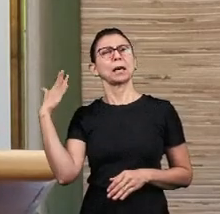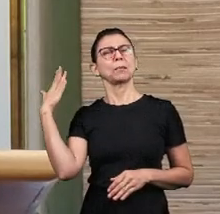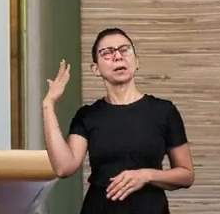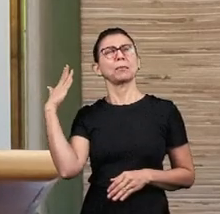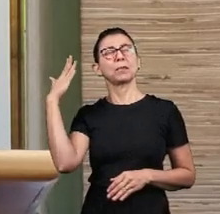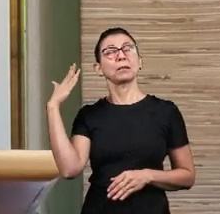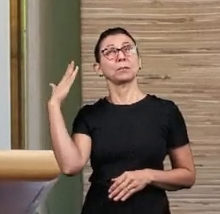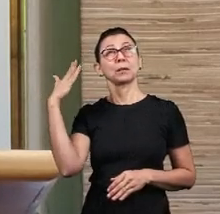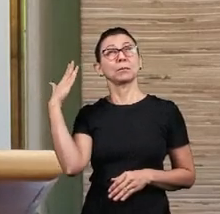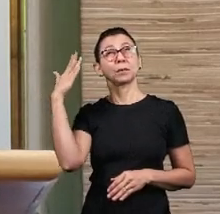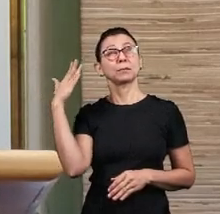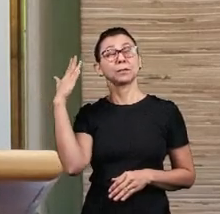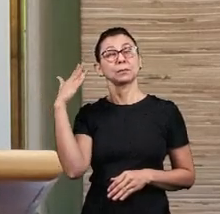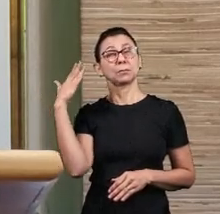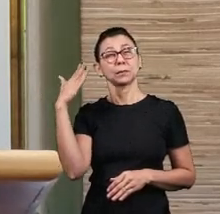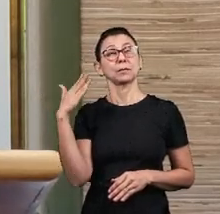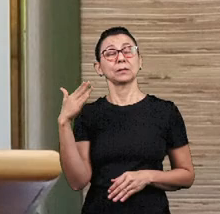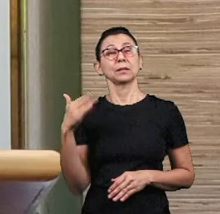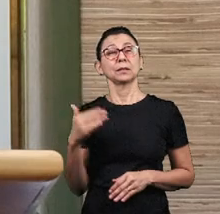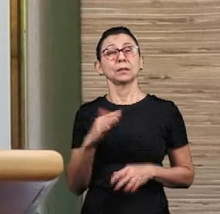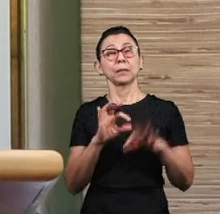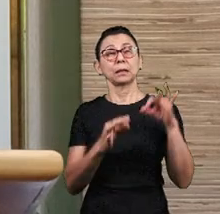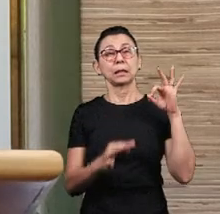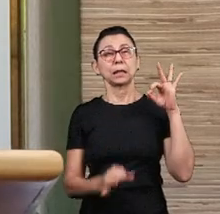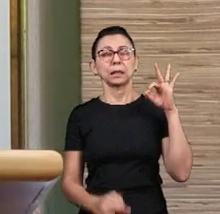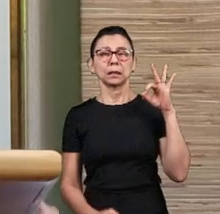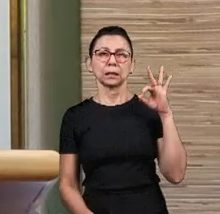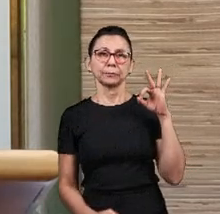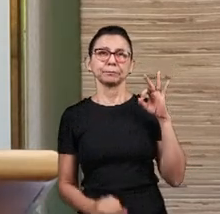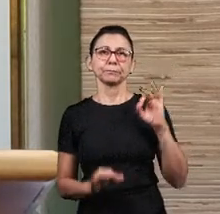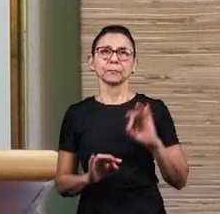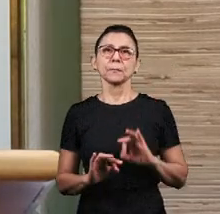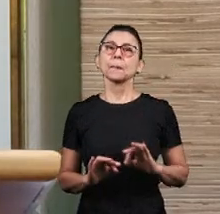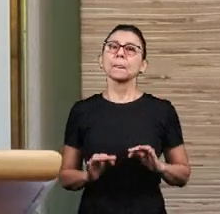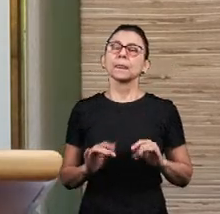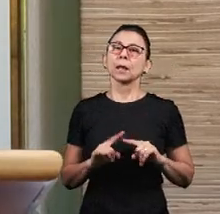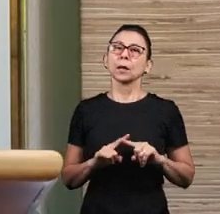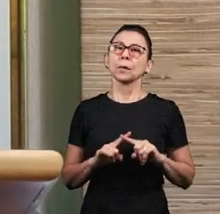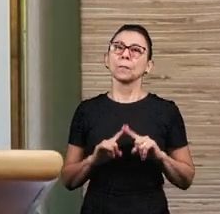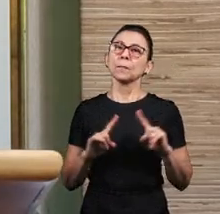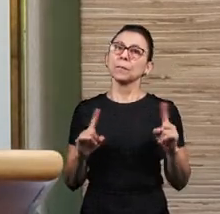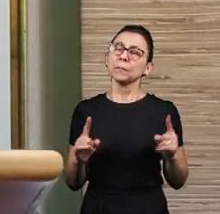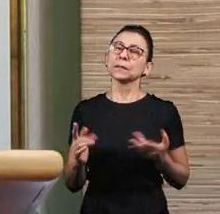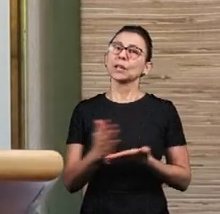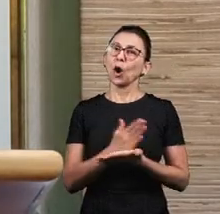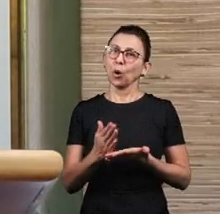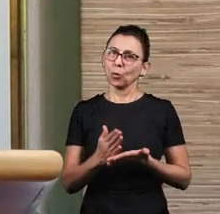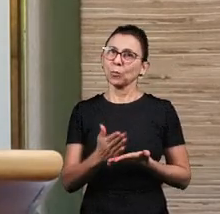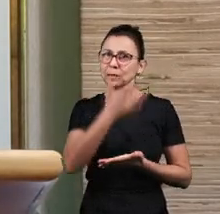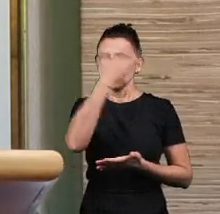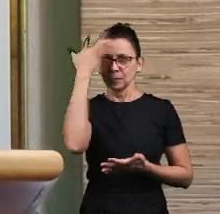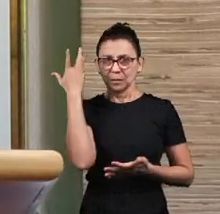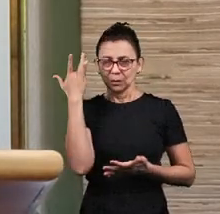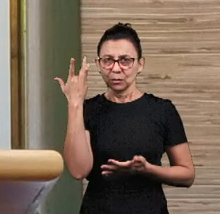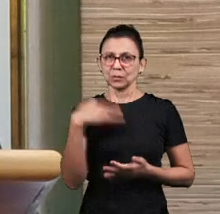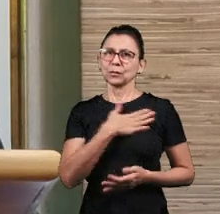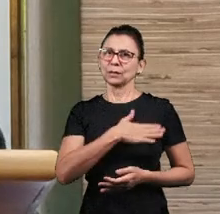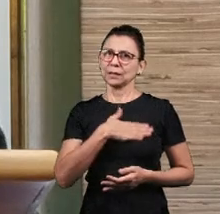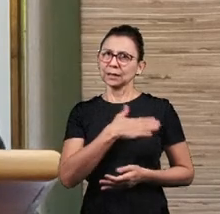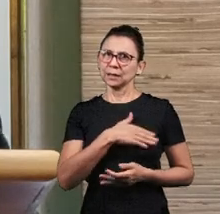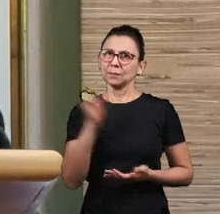répétitions. Ceux qui beaucoup aimeraient que l'Église Maranatha soit, mais elle a pris un